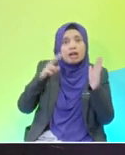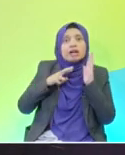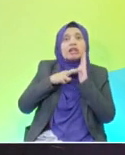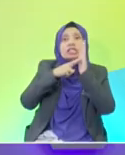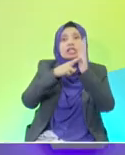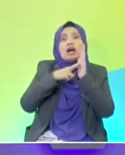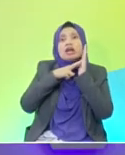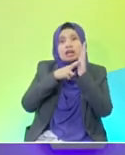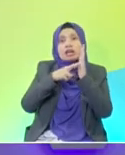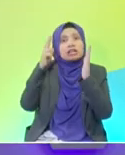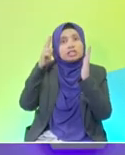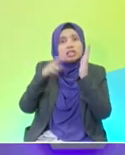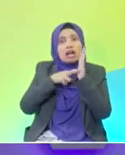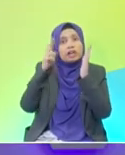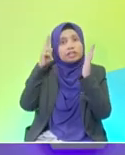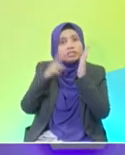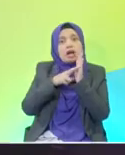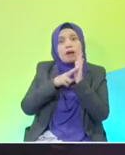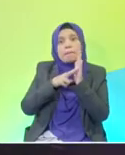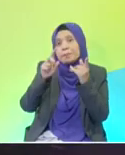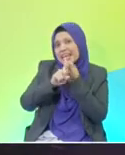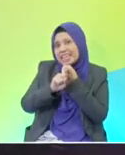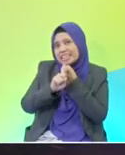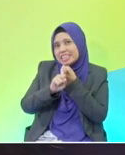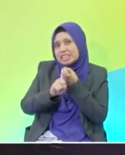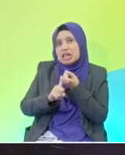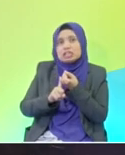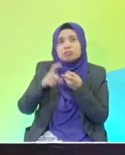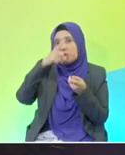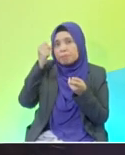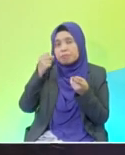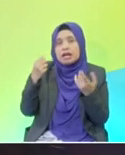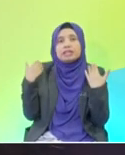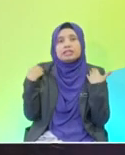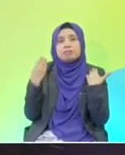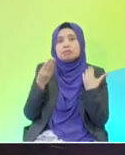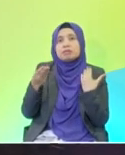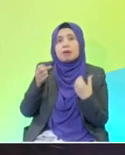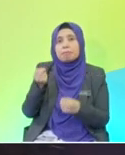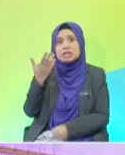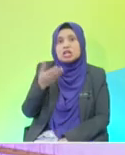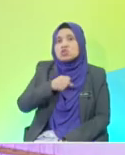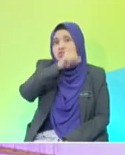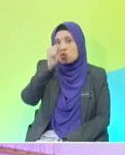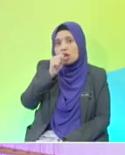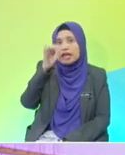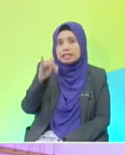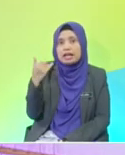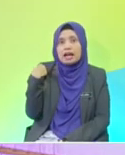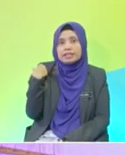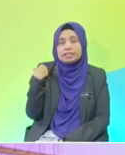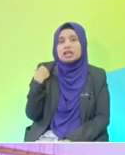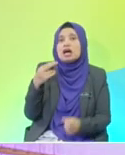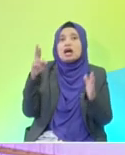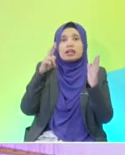karena dalam ee ekonomi kertas eee satu ini terdapat beberapa soalan yang mempunyai Raja